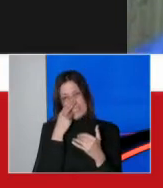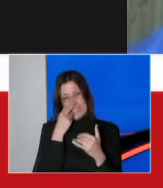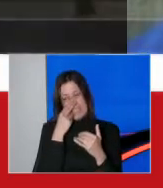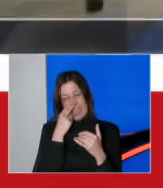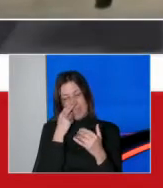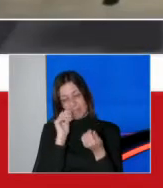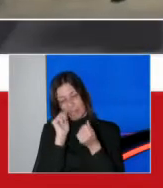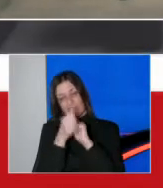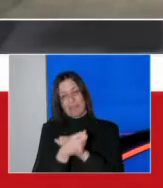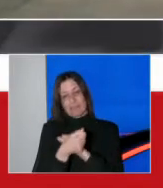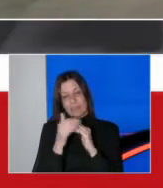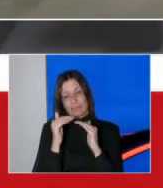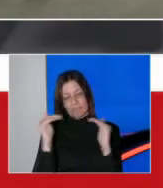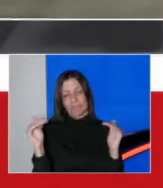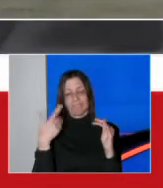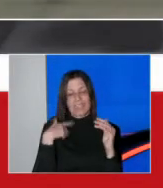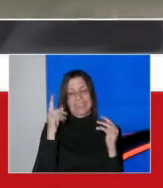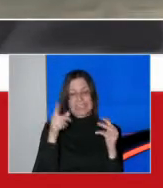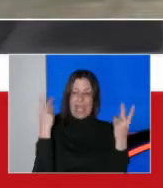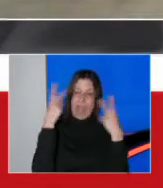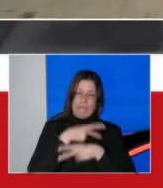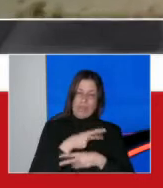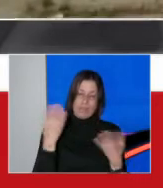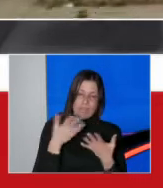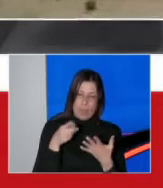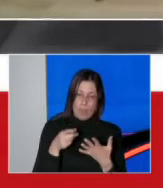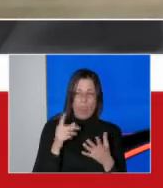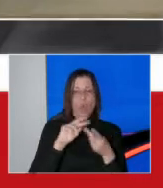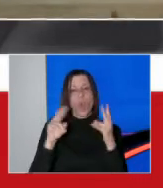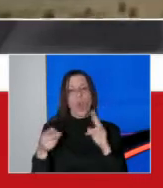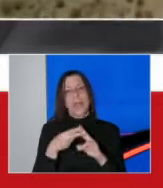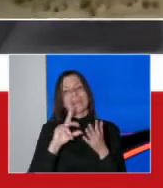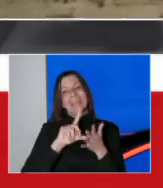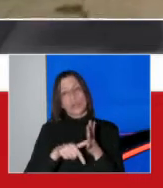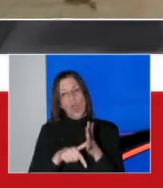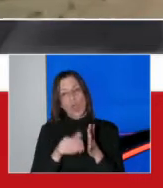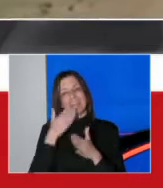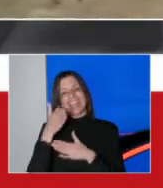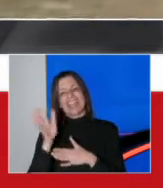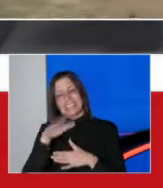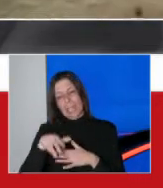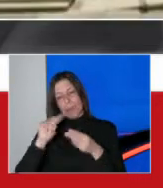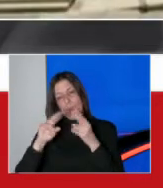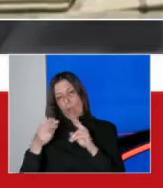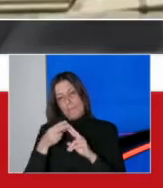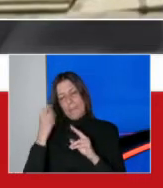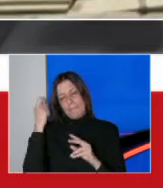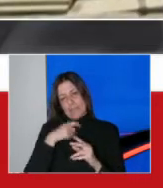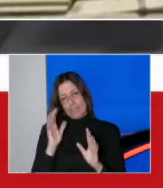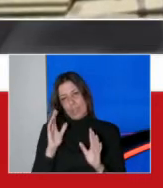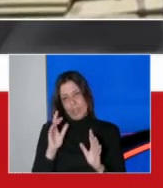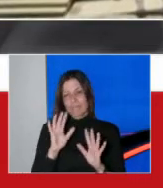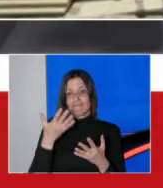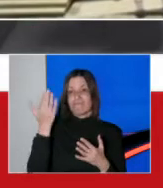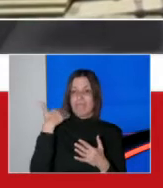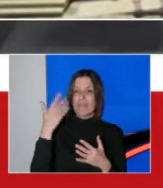קו. וצריכים להבין מה קורה פה. העולם הטכנולוגי נכנס גם לעולם הפשע. ובעצם בעבר